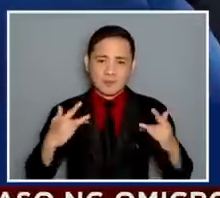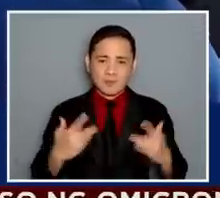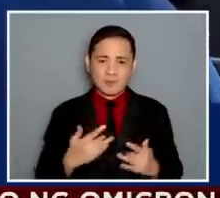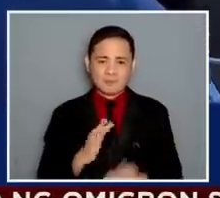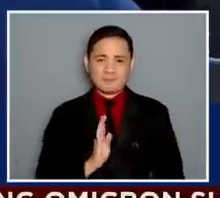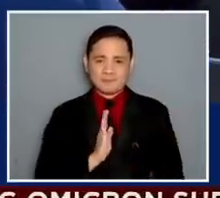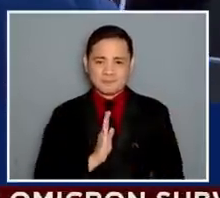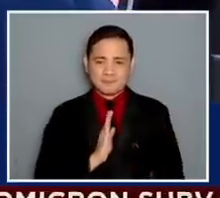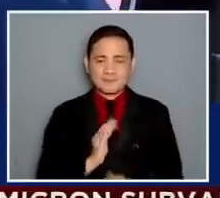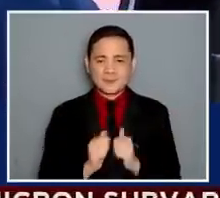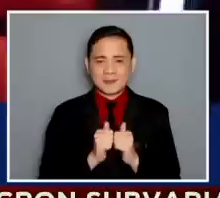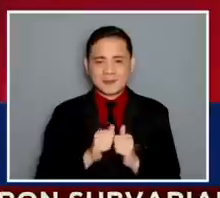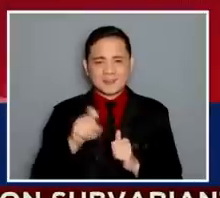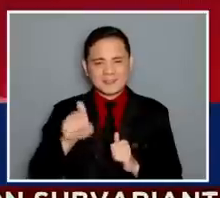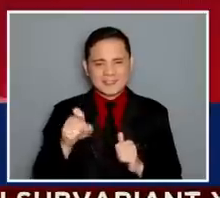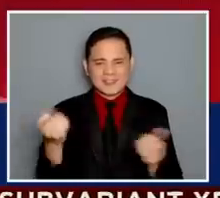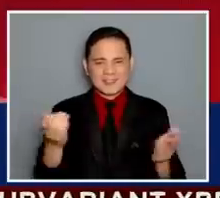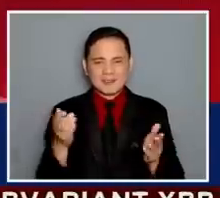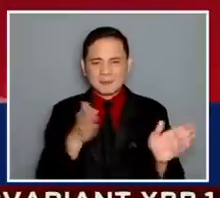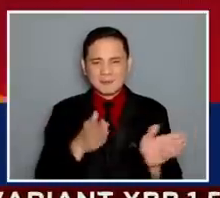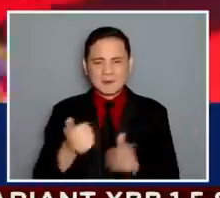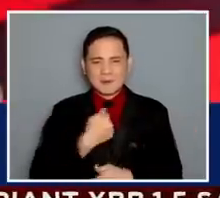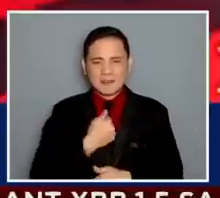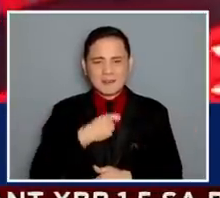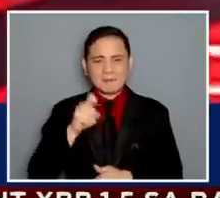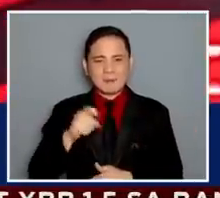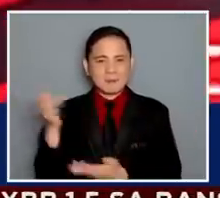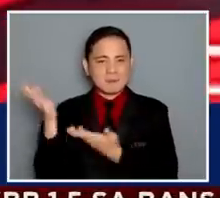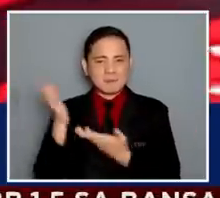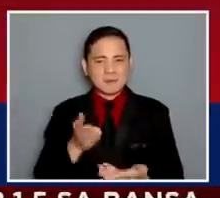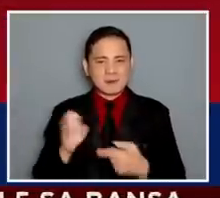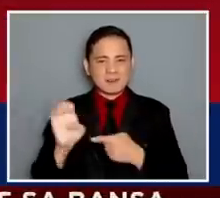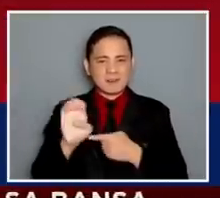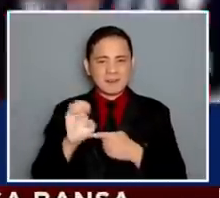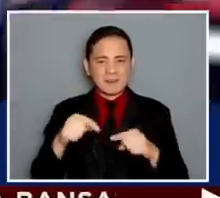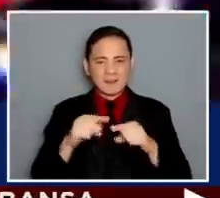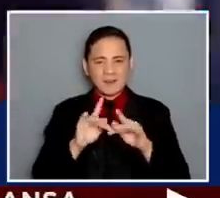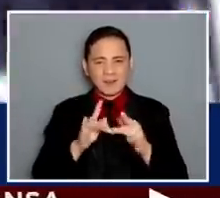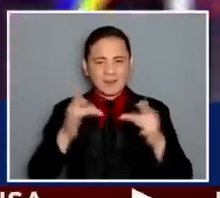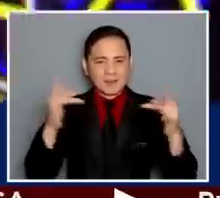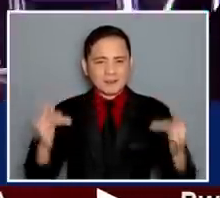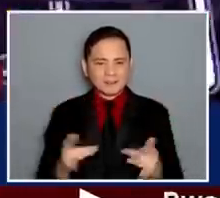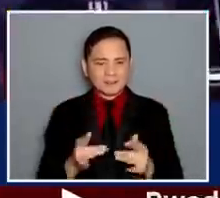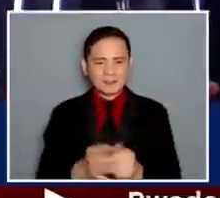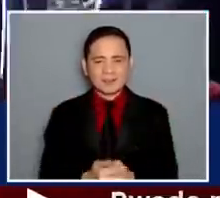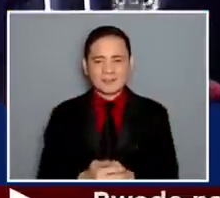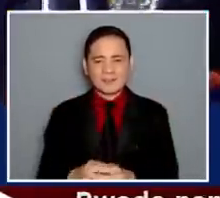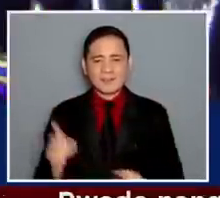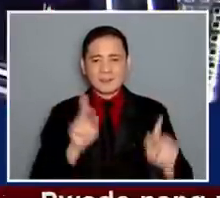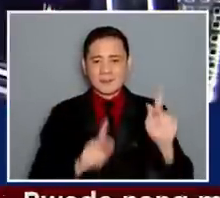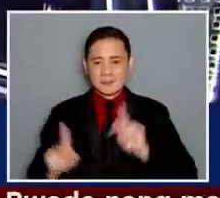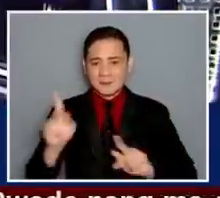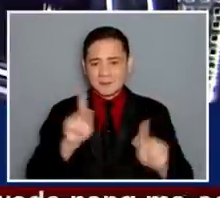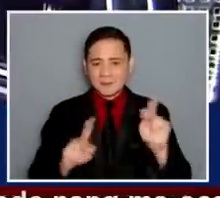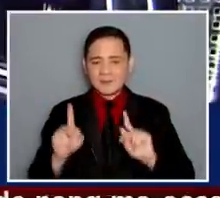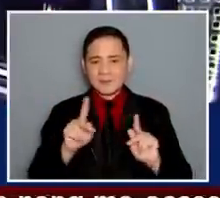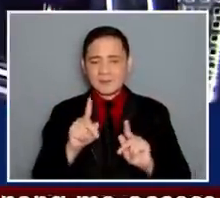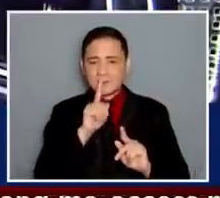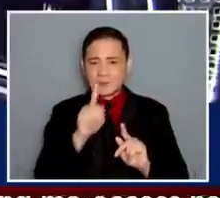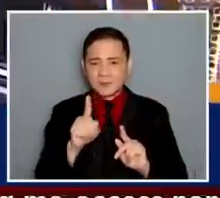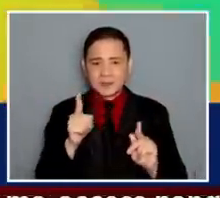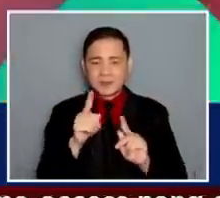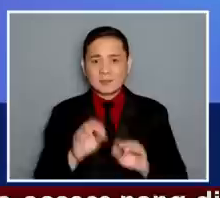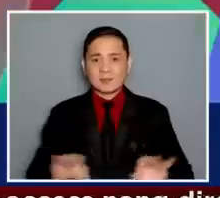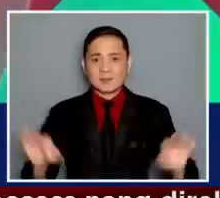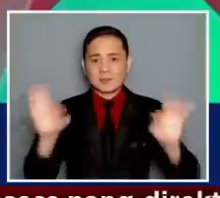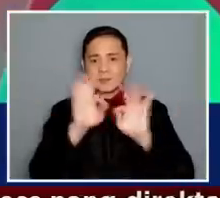myself. I might bring an extra heart. The Voice Kids. Ikinatuwa naman ng lahat ang mahalagang bagong direksyon ng musika ng